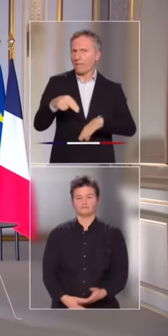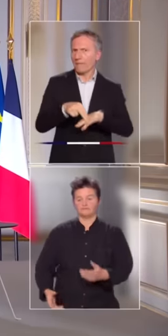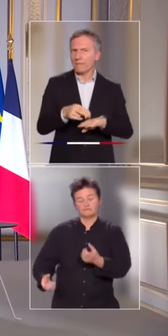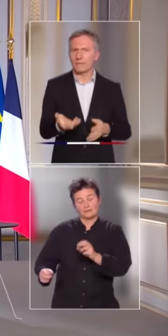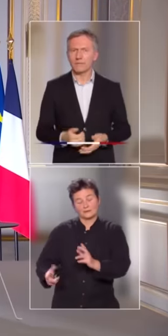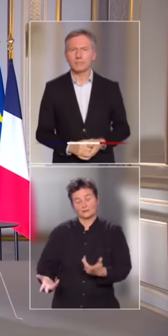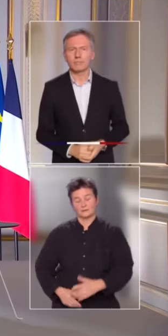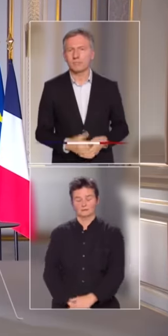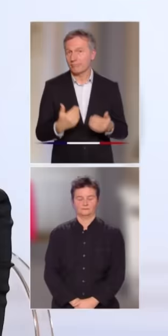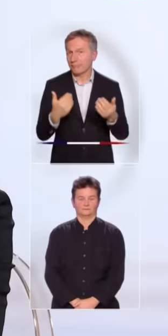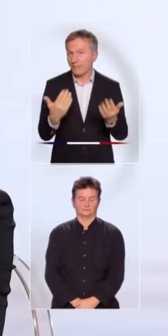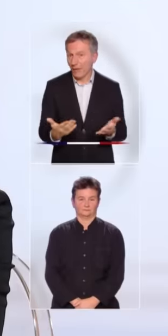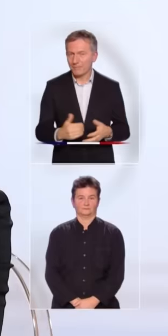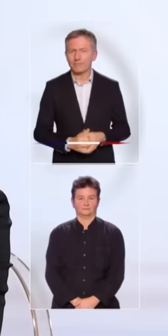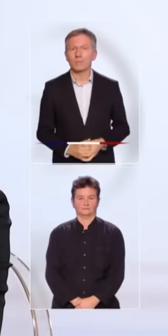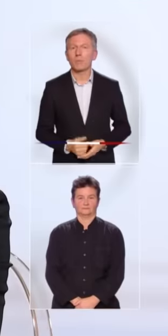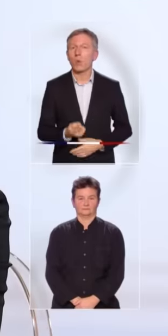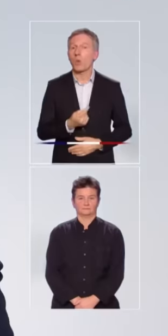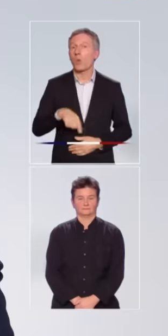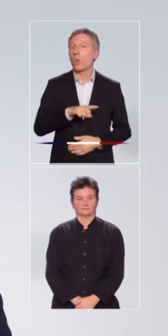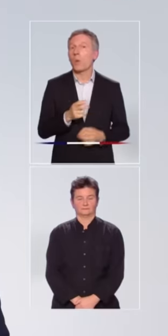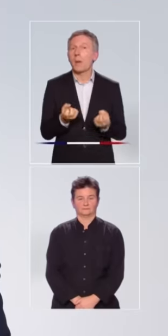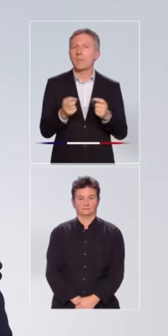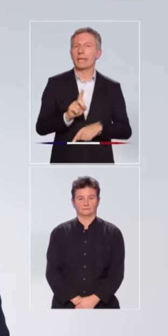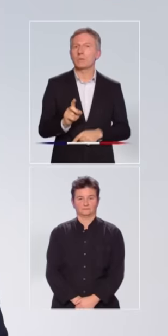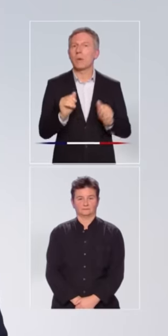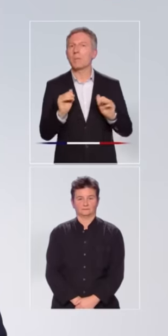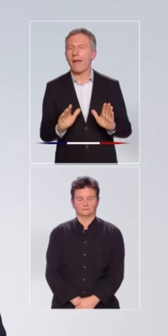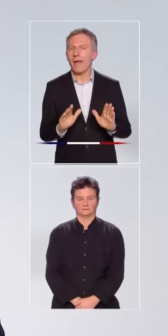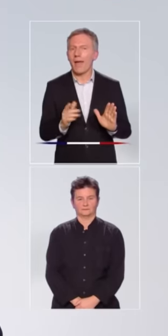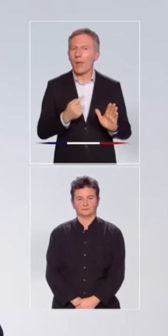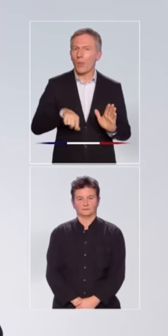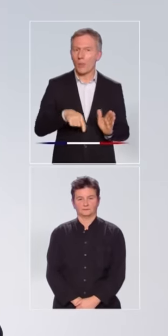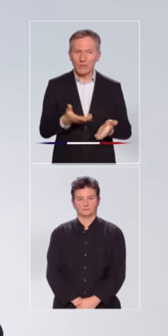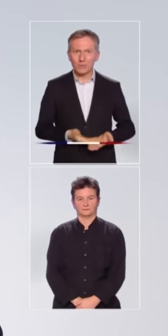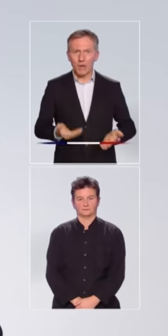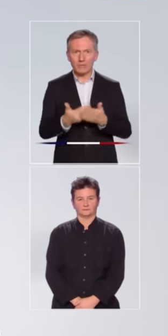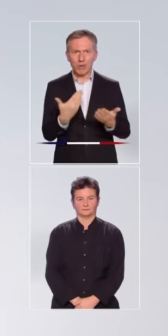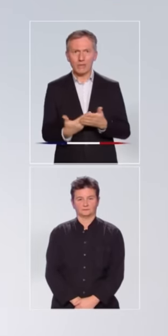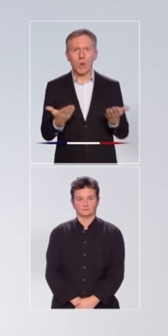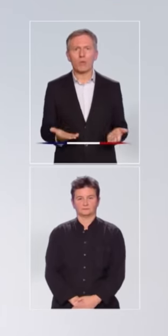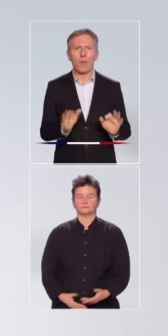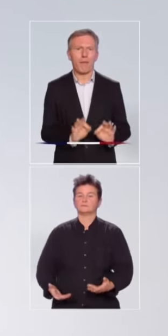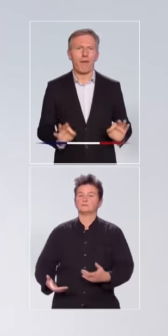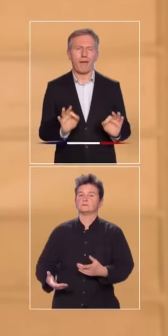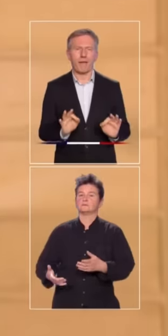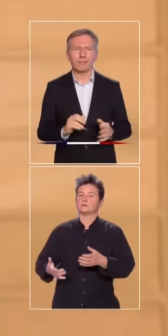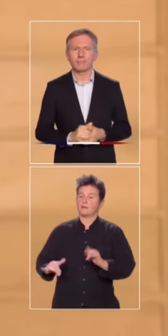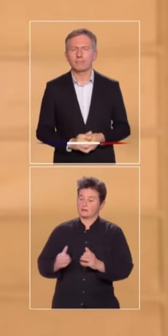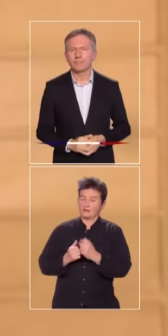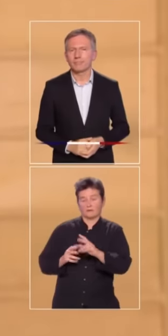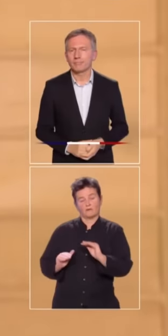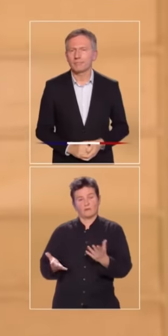faire. Voilà. Alors, nous, on n'est pas sûr de le faire, mais en tout cas, on n'est pas dans cette situation-là aujourd'hui. Je pense que ce qui est une question de vie ou de